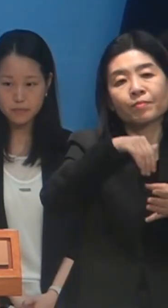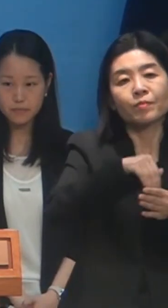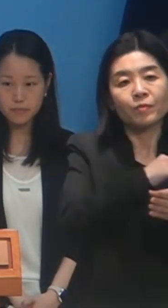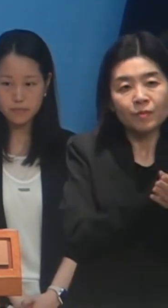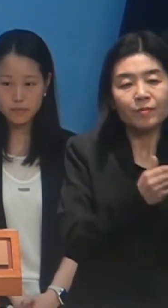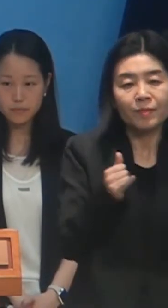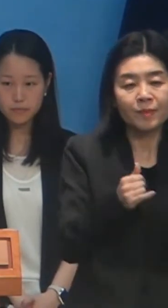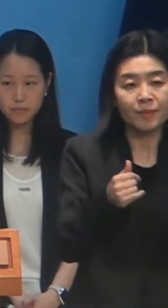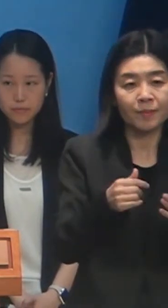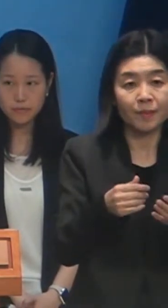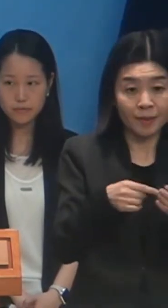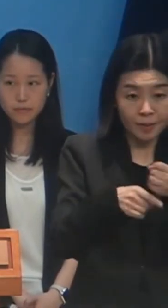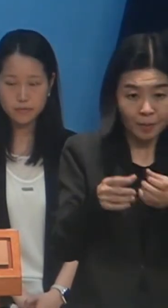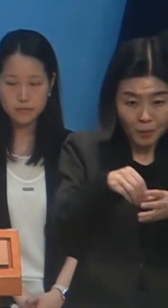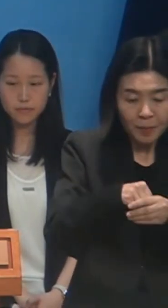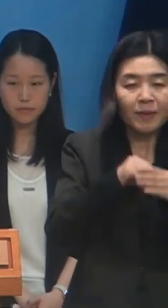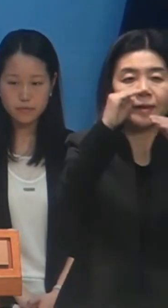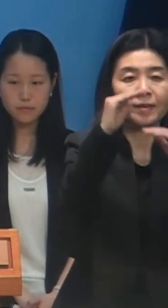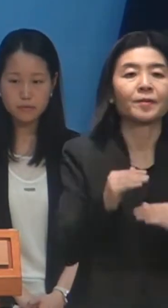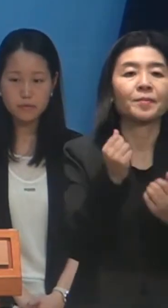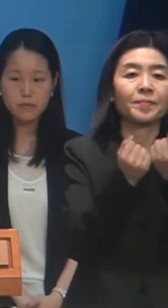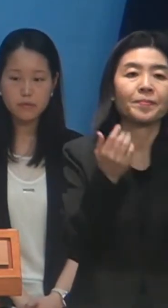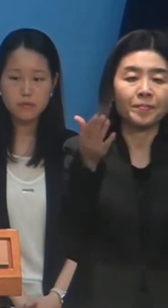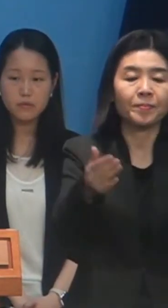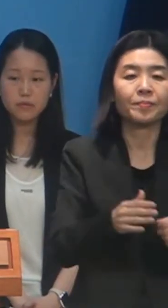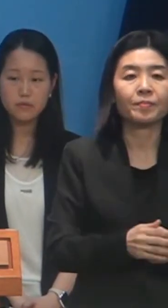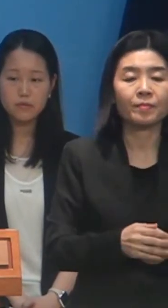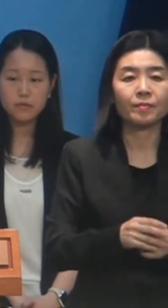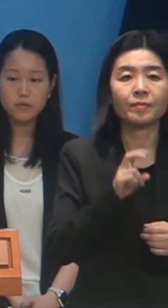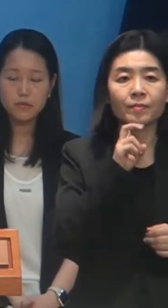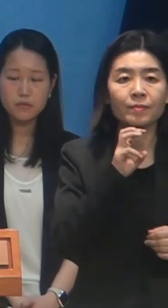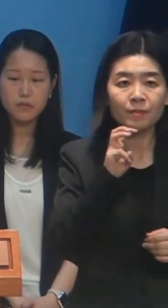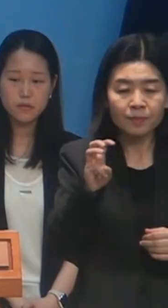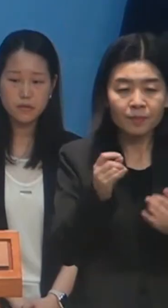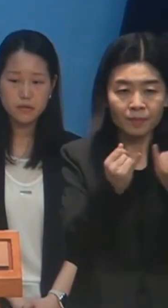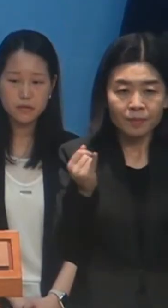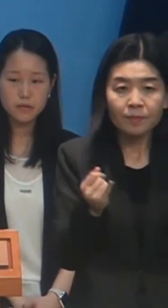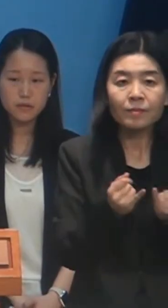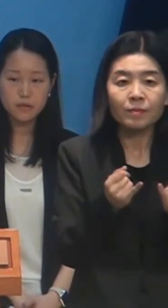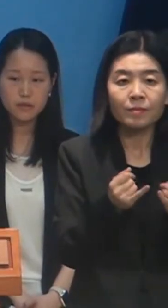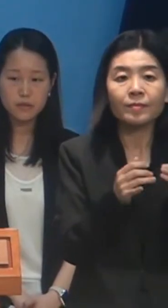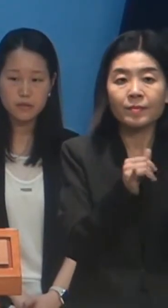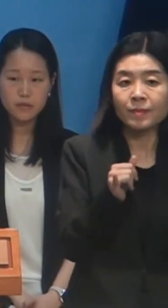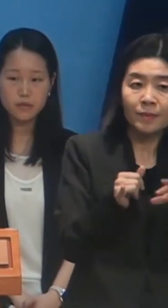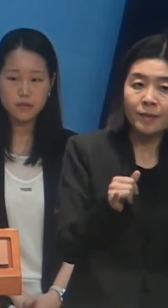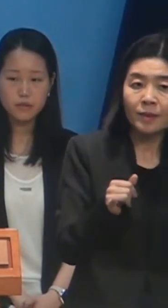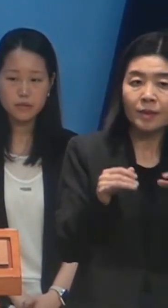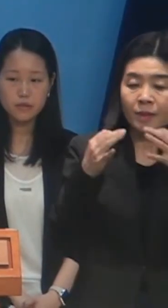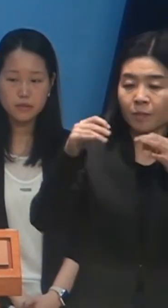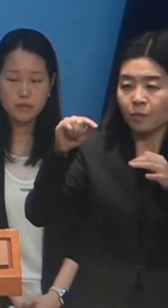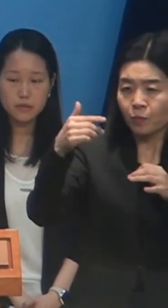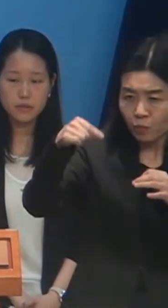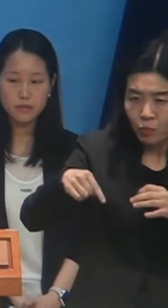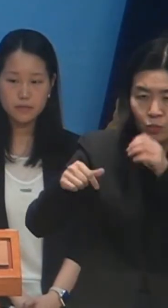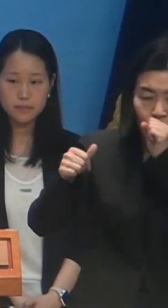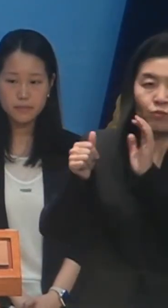지지선언 성명서를 낭독하겠습니다. 2030 여성 유권자 김문수 후보 지지선언